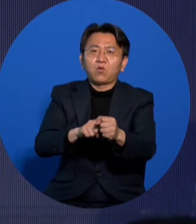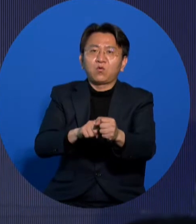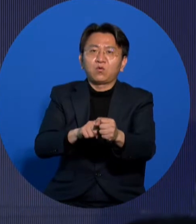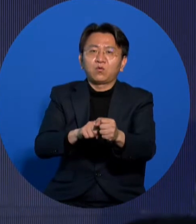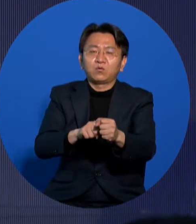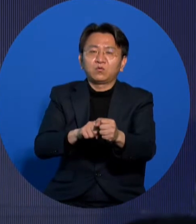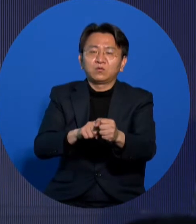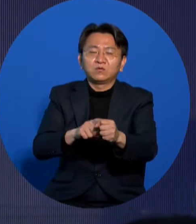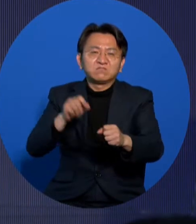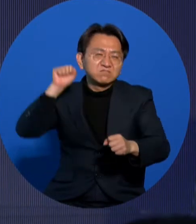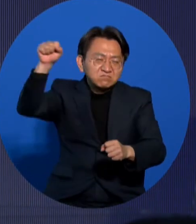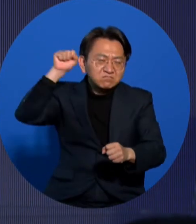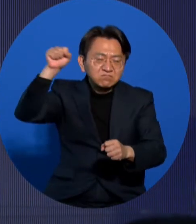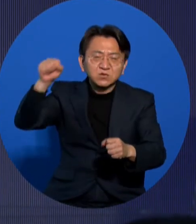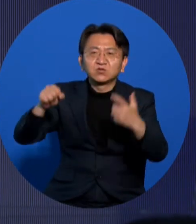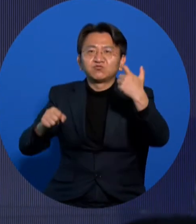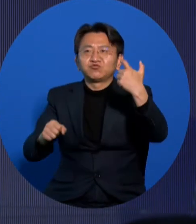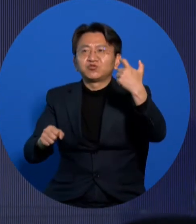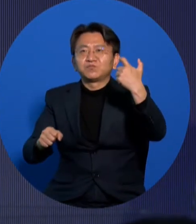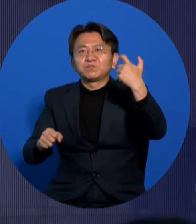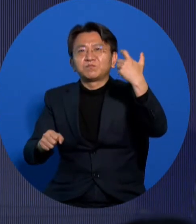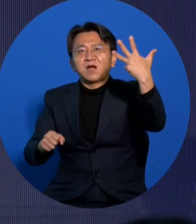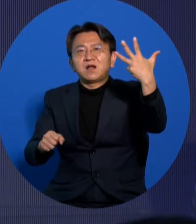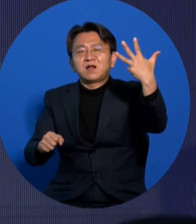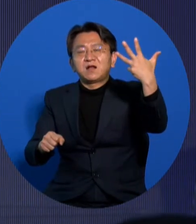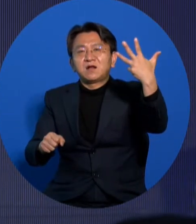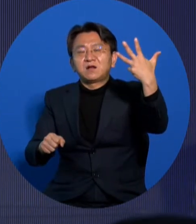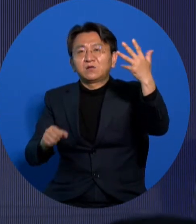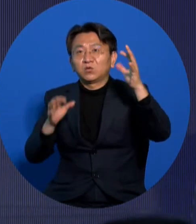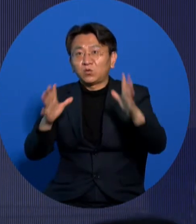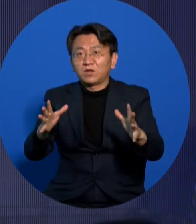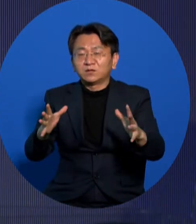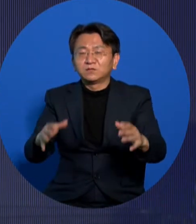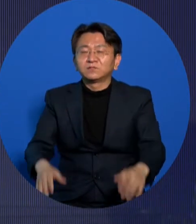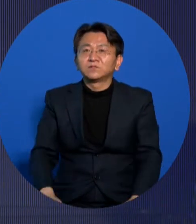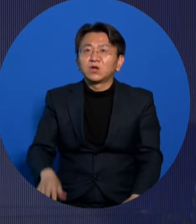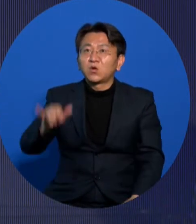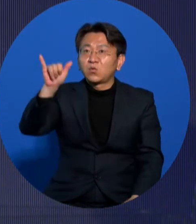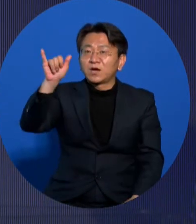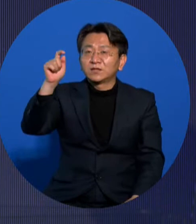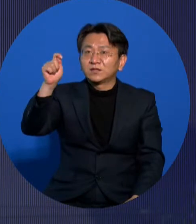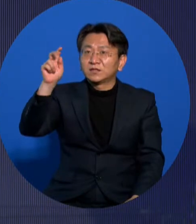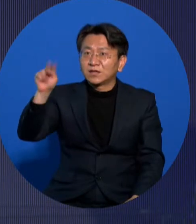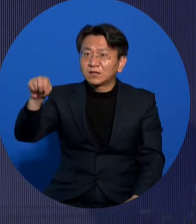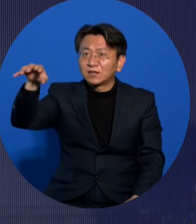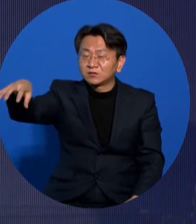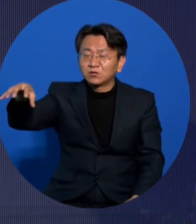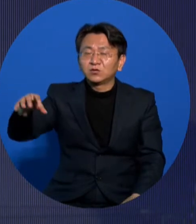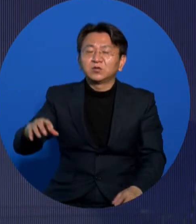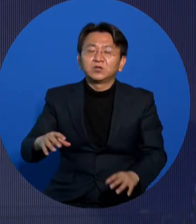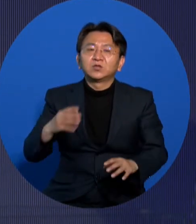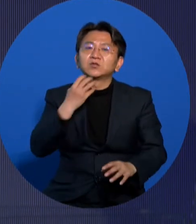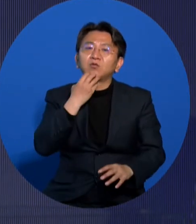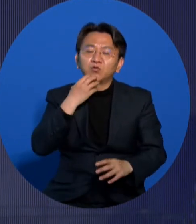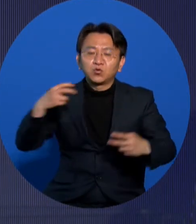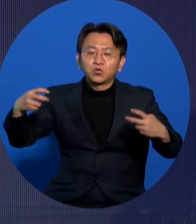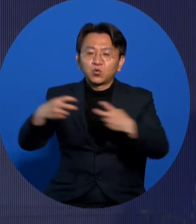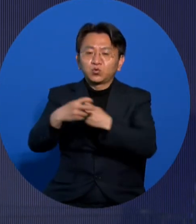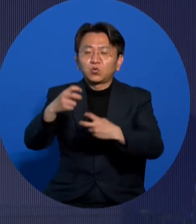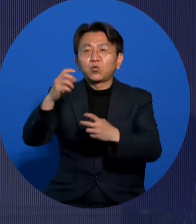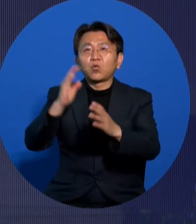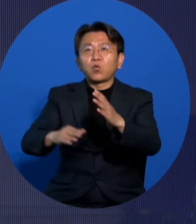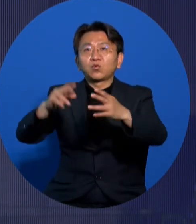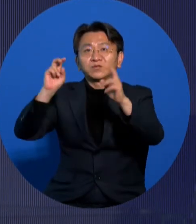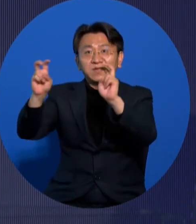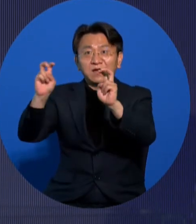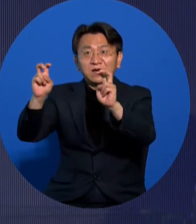68일째 투쟁하는데 YTN에서 지금 서울교통공사가 장애인들에게